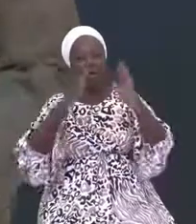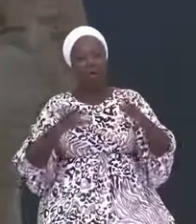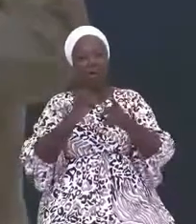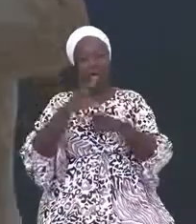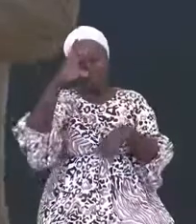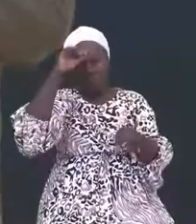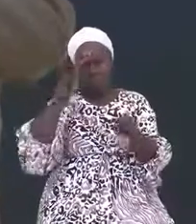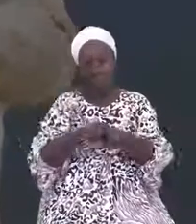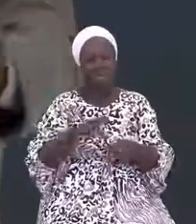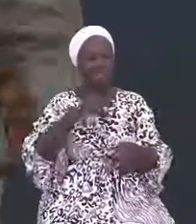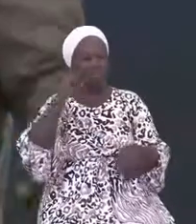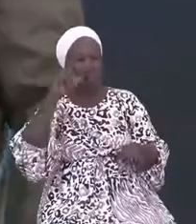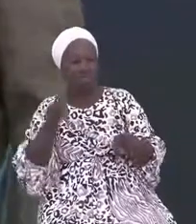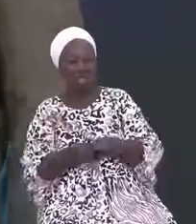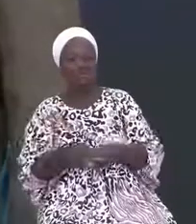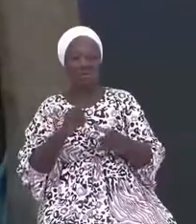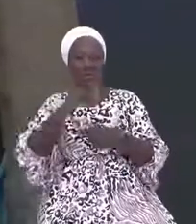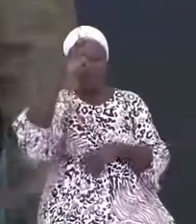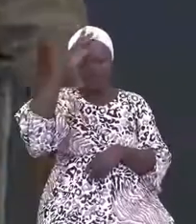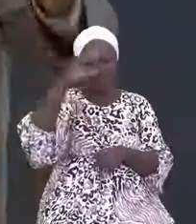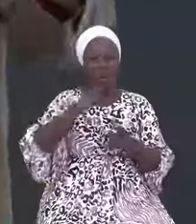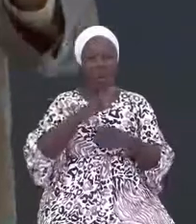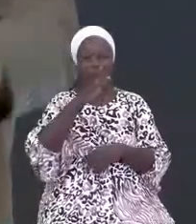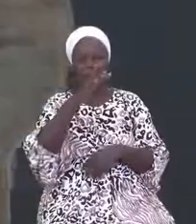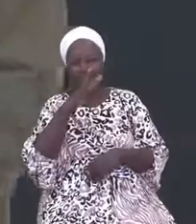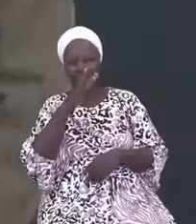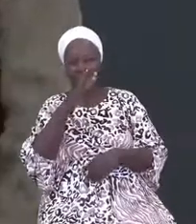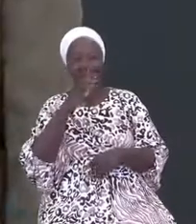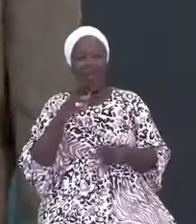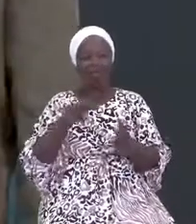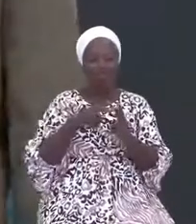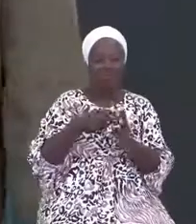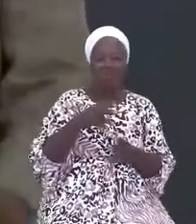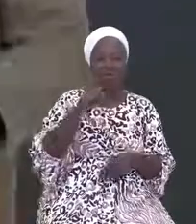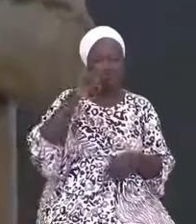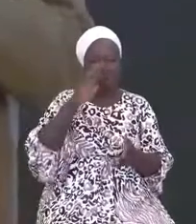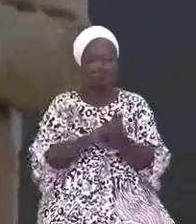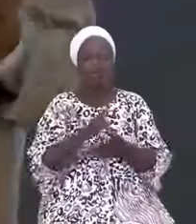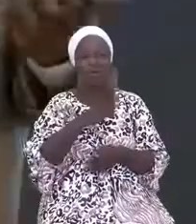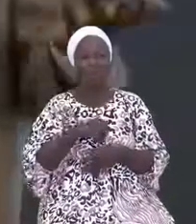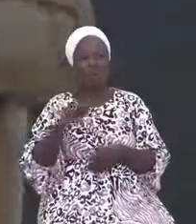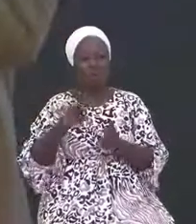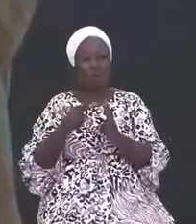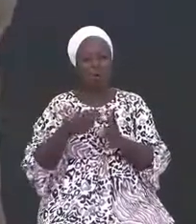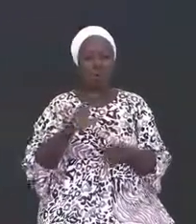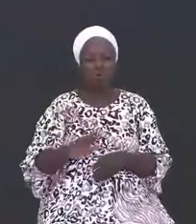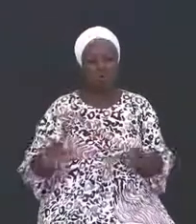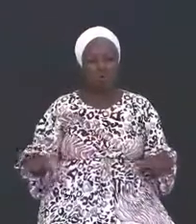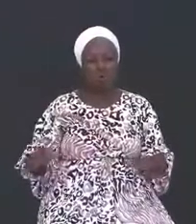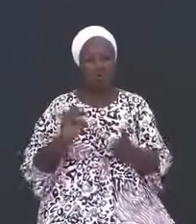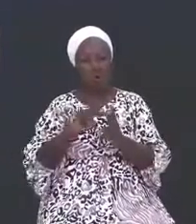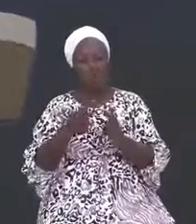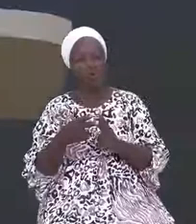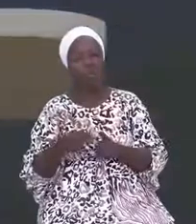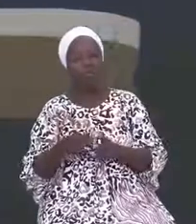à cause de la bonne nouvelle sa maison, ou ses frères, ou ses sœurs, ou sa mère, ou son père, ou ses enfants, ou